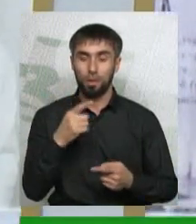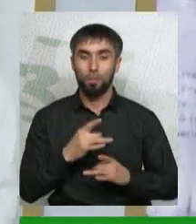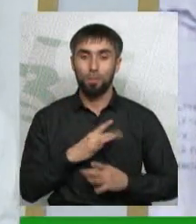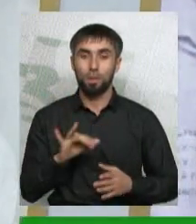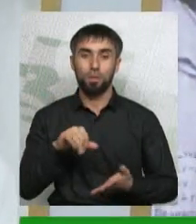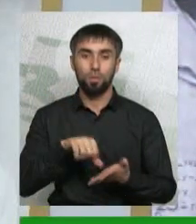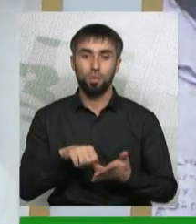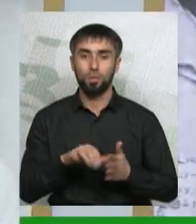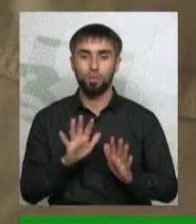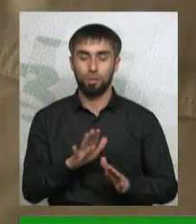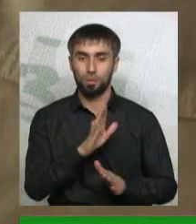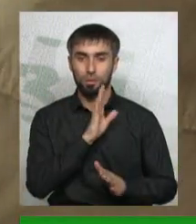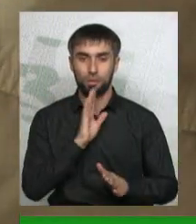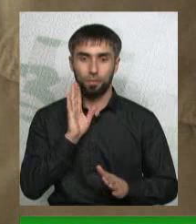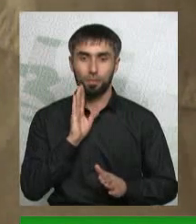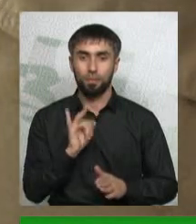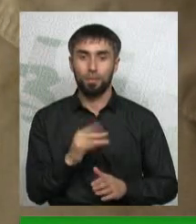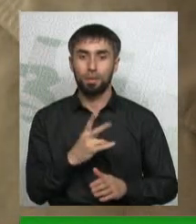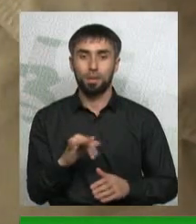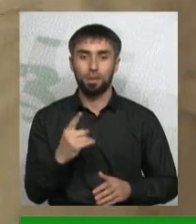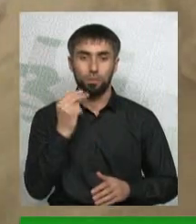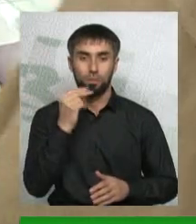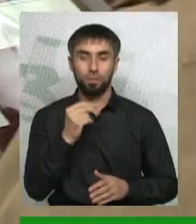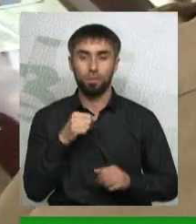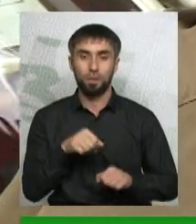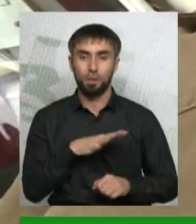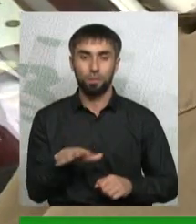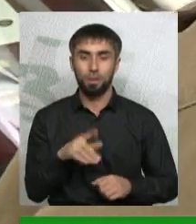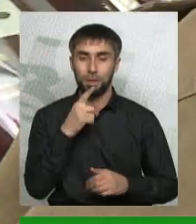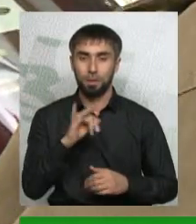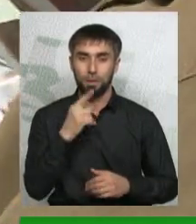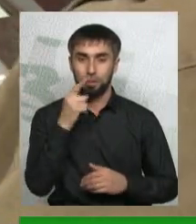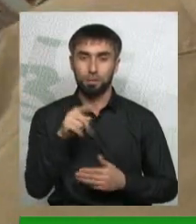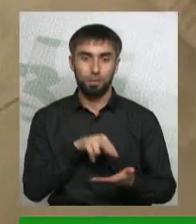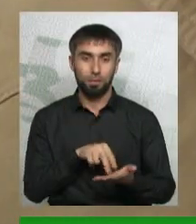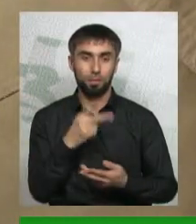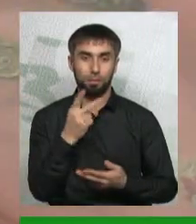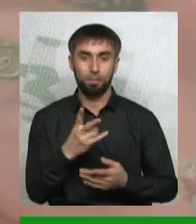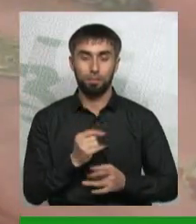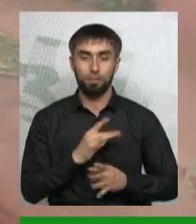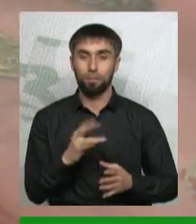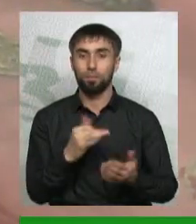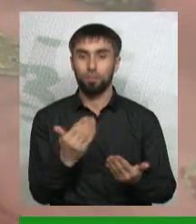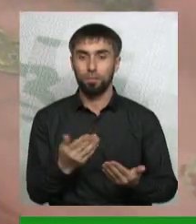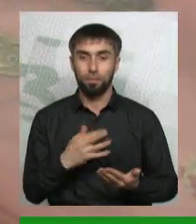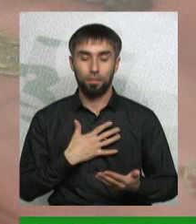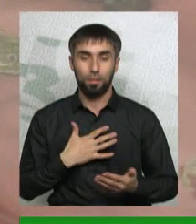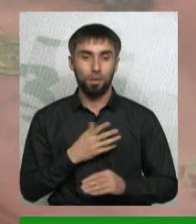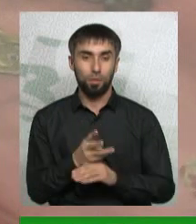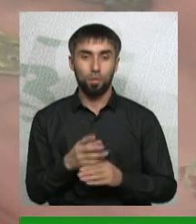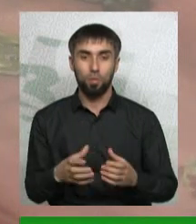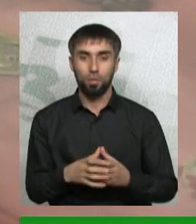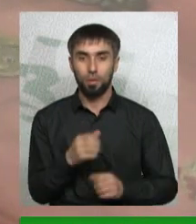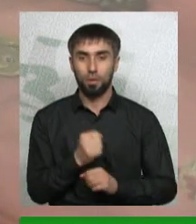праздновании участвовали только женщины. И ни один мужчина не имел права даже издали взглянуть на торжество. Но сегодня для нашей съемочной